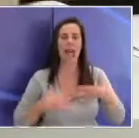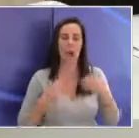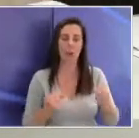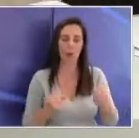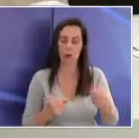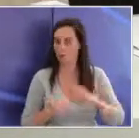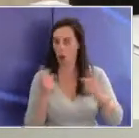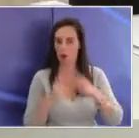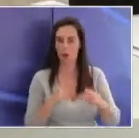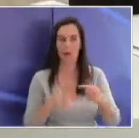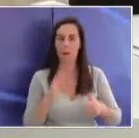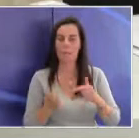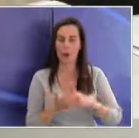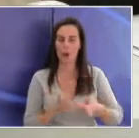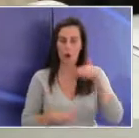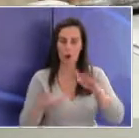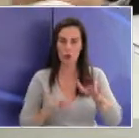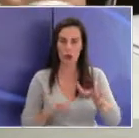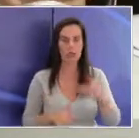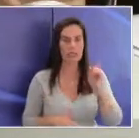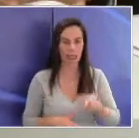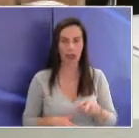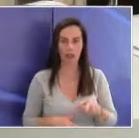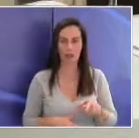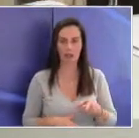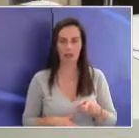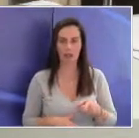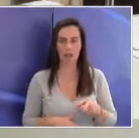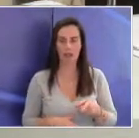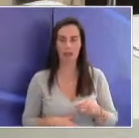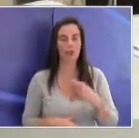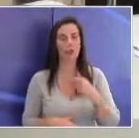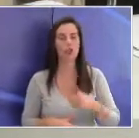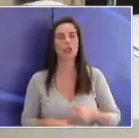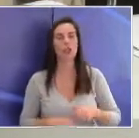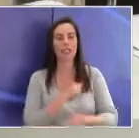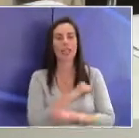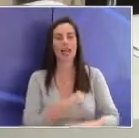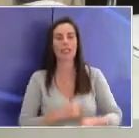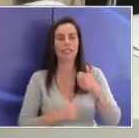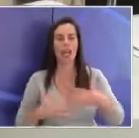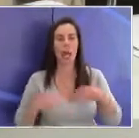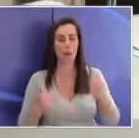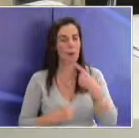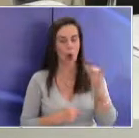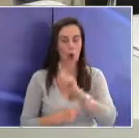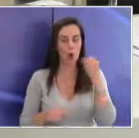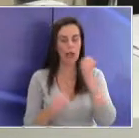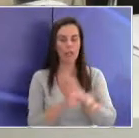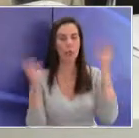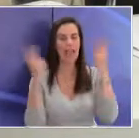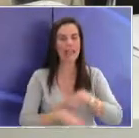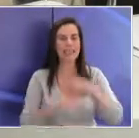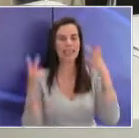תוצאה. ברגע שראש הממשלה נדרש על ידי ליצמן לא ללכת לשום הסדרה בחוק הגיוס,